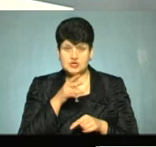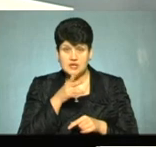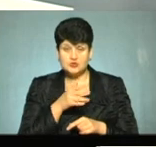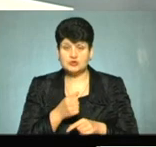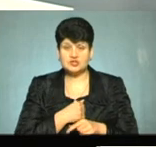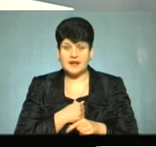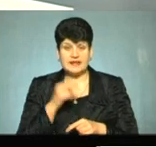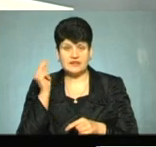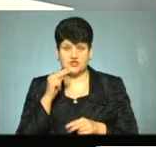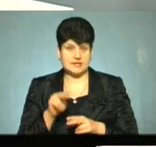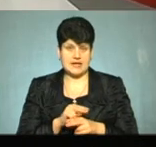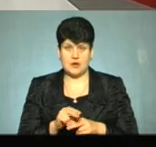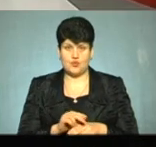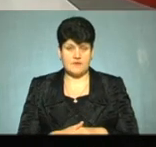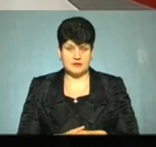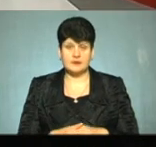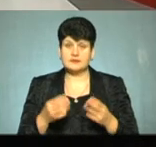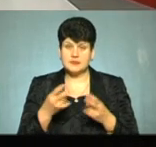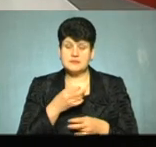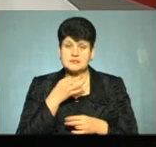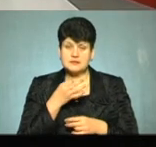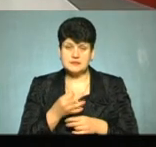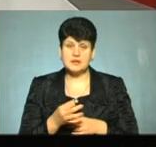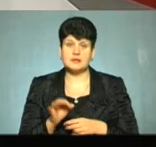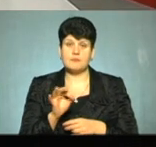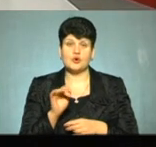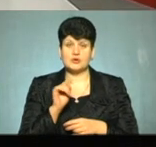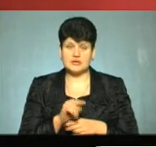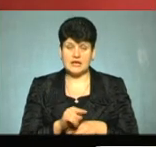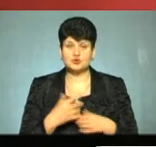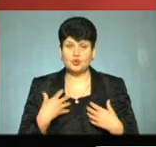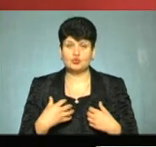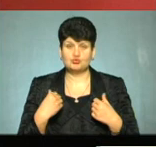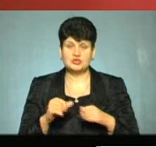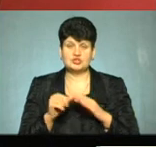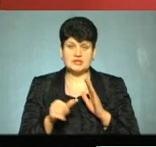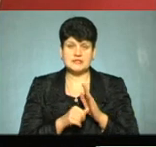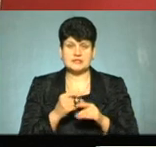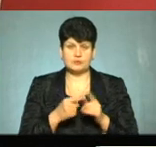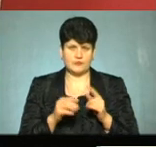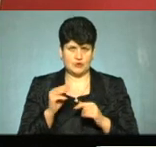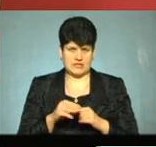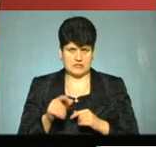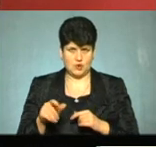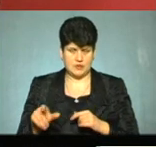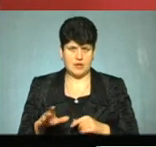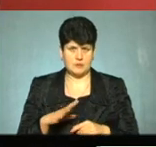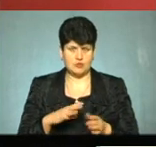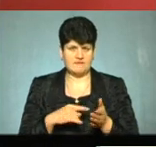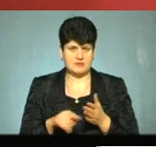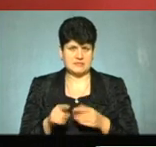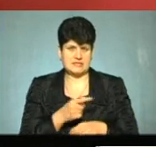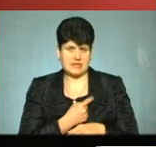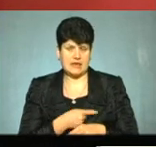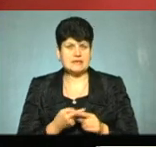жаль, не навчилися її лікувати. Водночас варто сказати про те, що одужали 16,5 тисяч людей і були